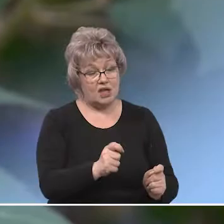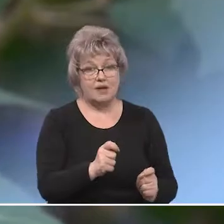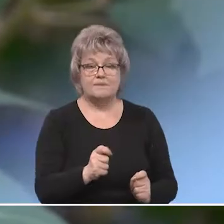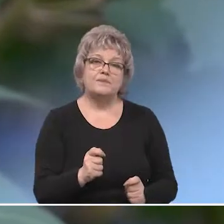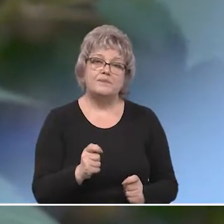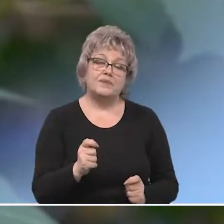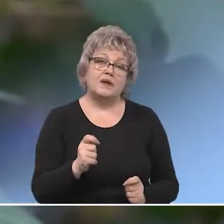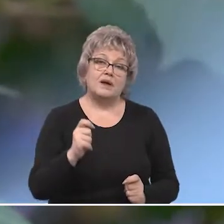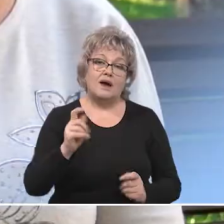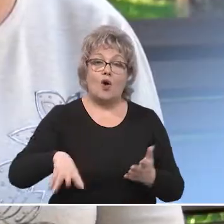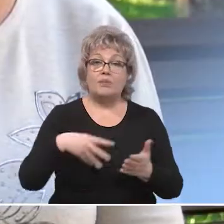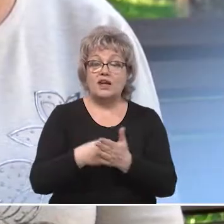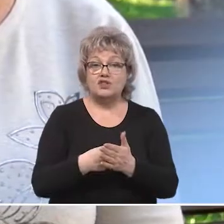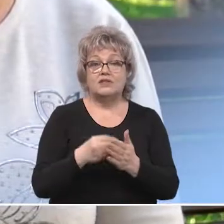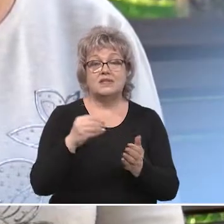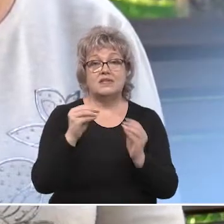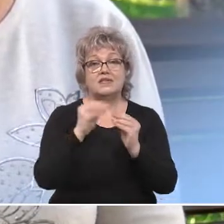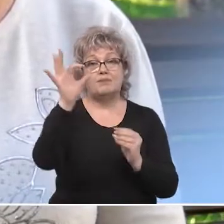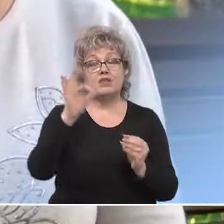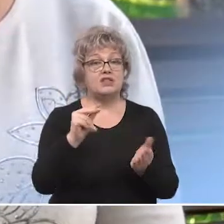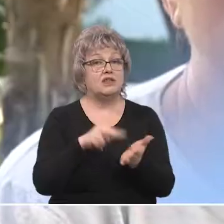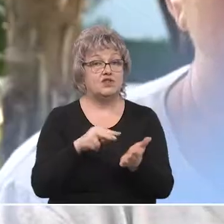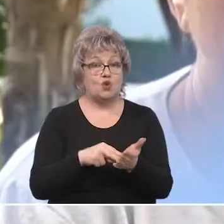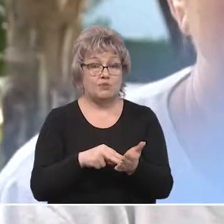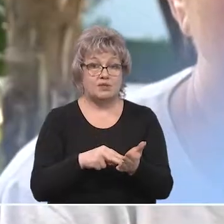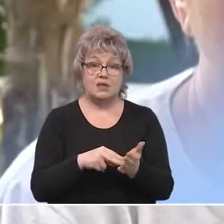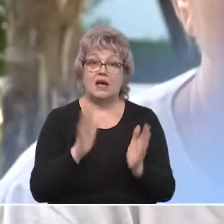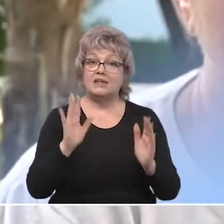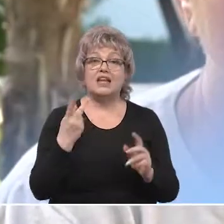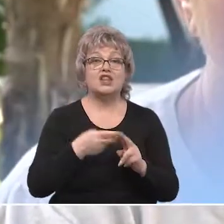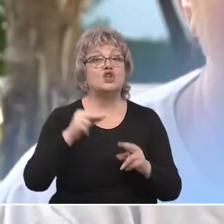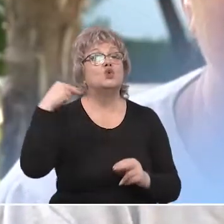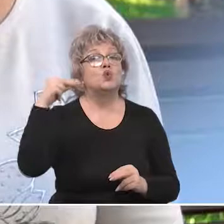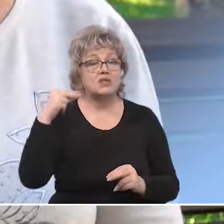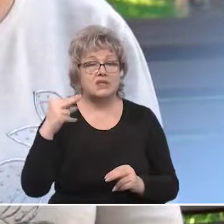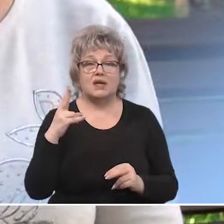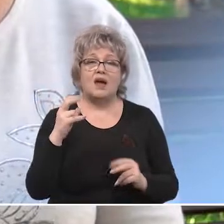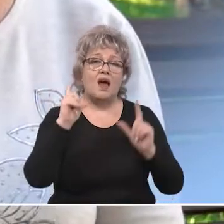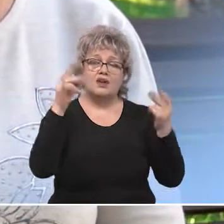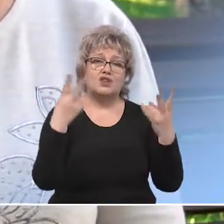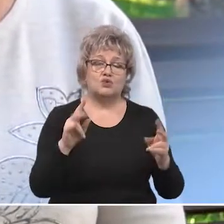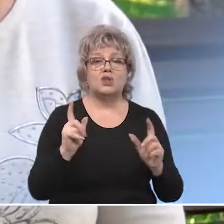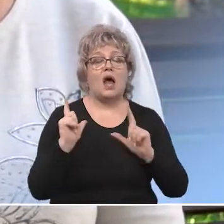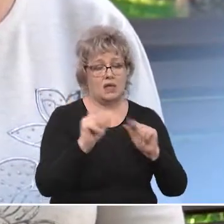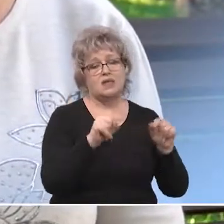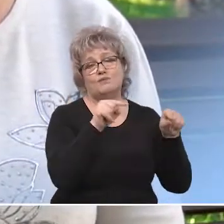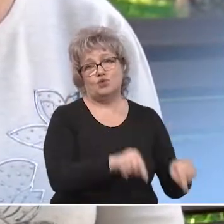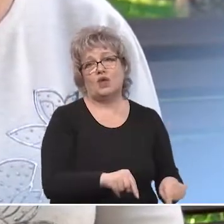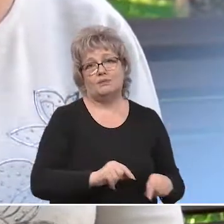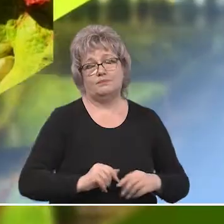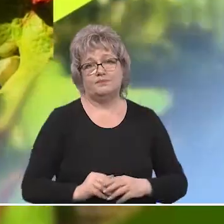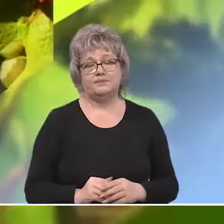поощрения. Хозяйство оплачивается путевкой 10% стоимости. Это не нужно, это не Турция, не Копенгаген, а ехать сюда. И приедем мы